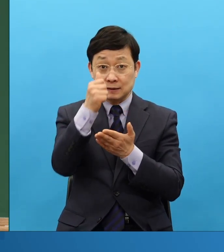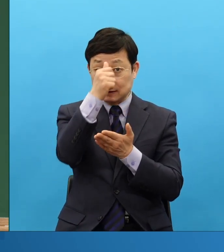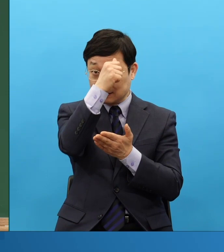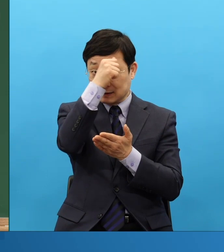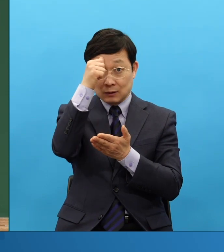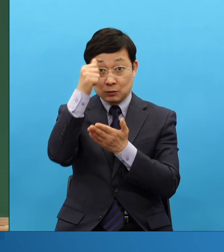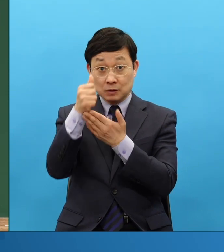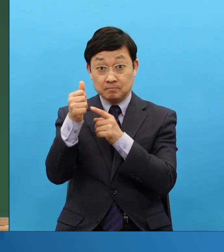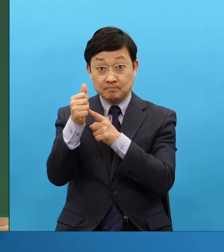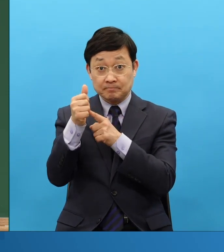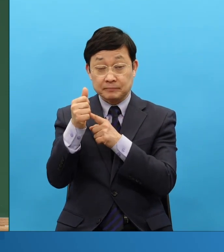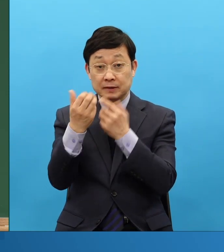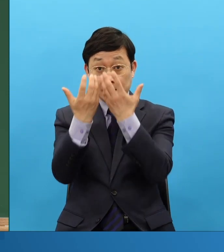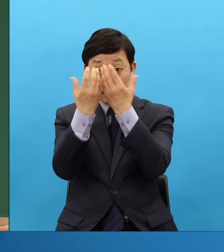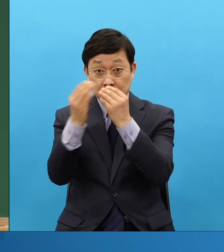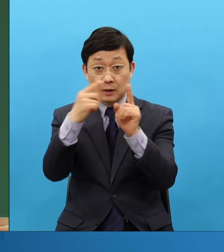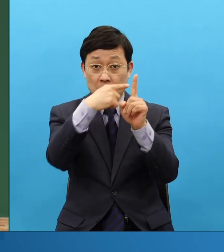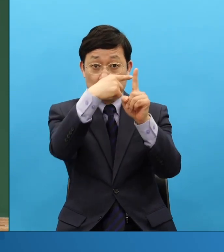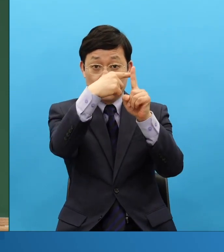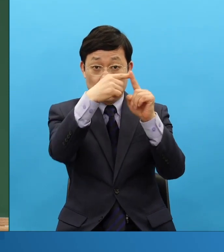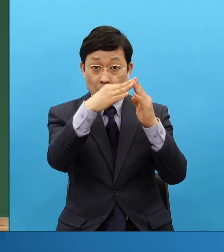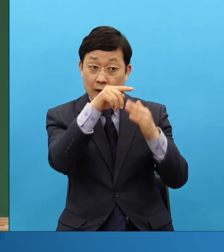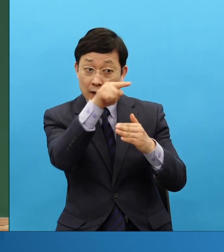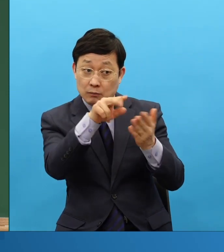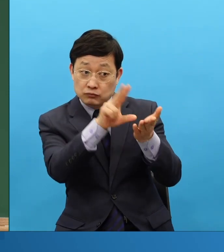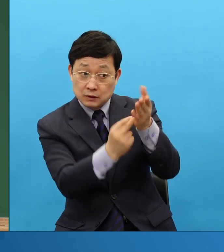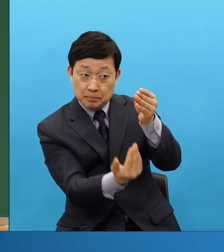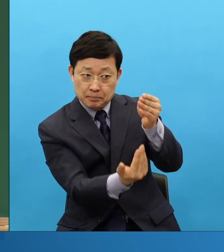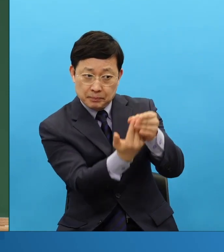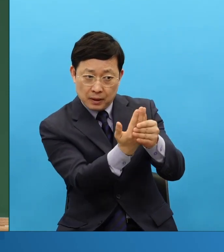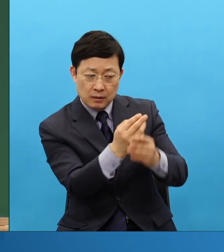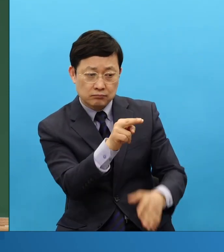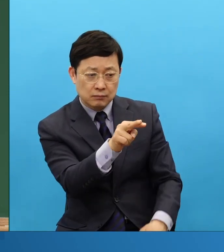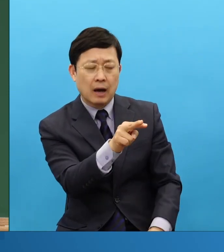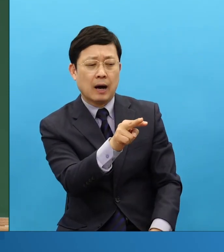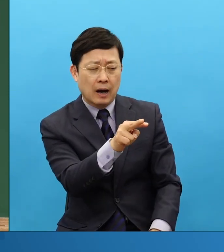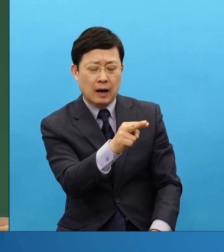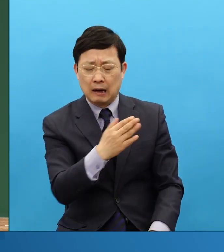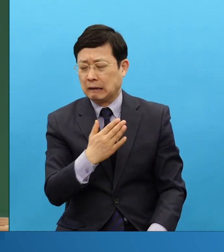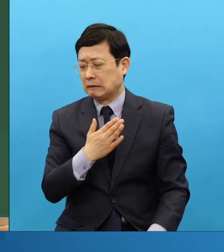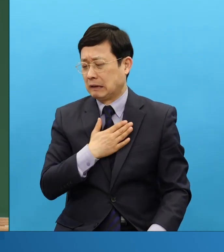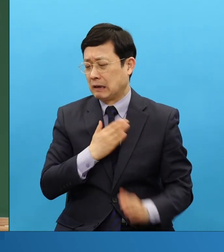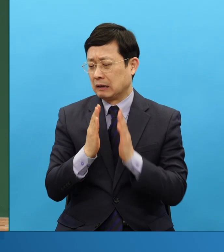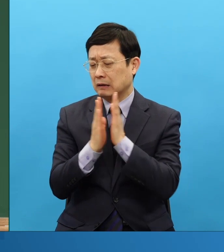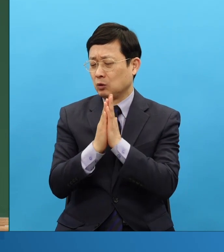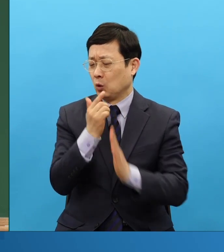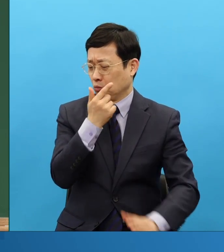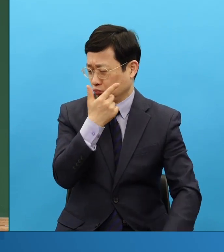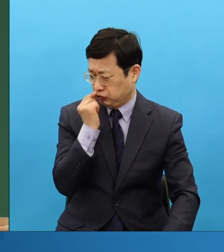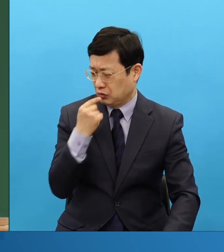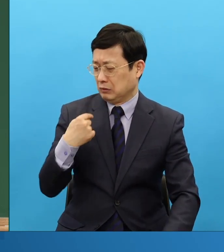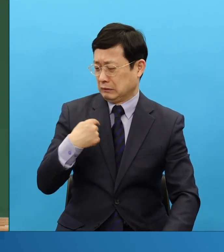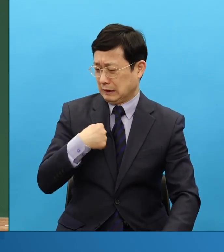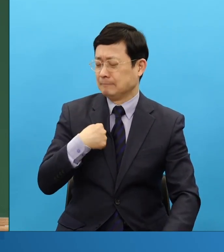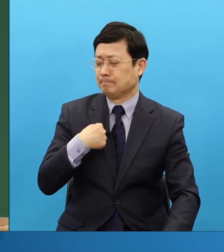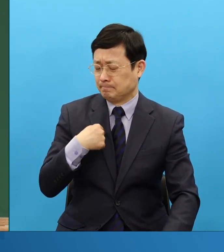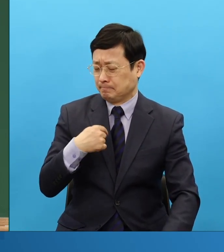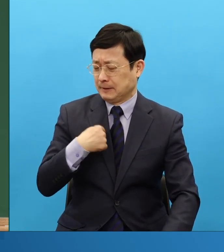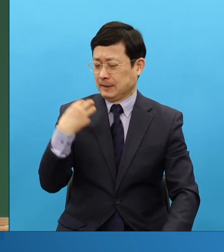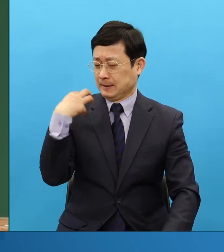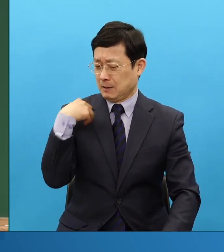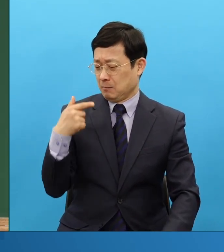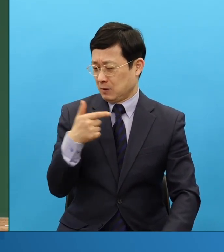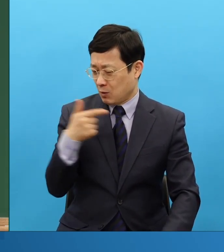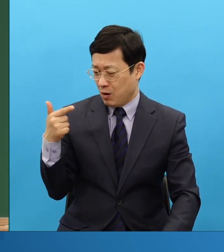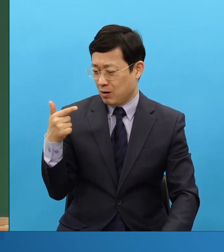때 문제를 보는 게 아니고 아 내가 더 기도를 하지 못했구나 하는 걸 깨닫게 되죠. Elders, if you're